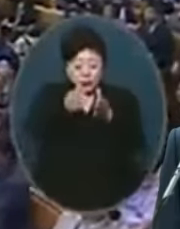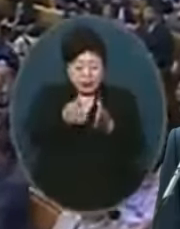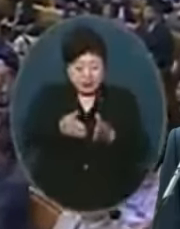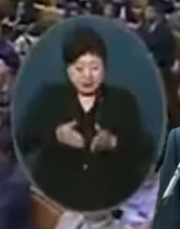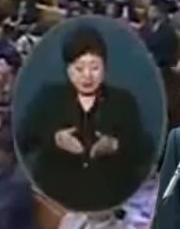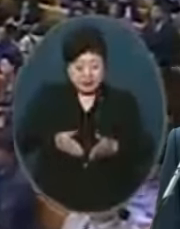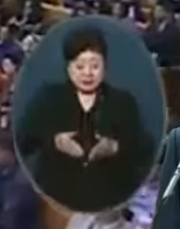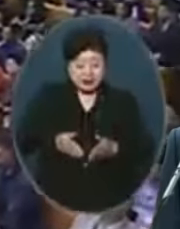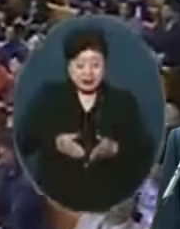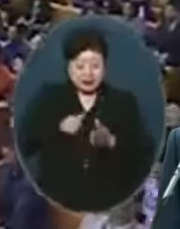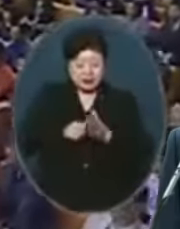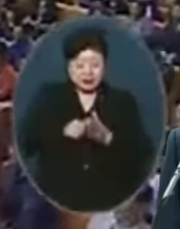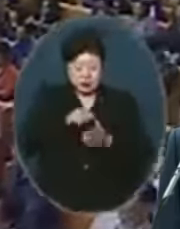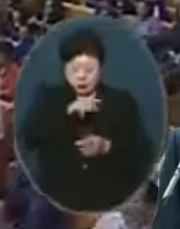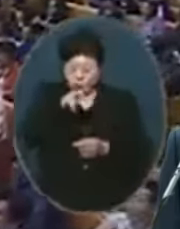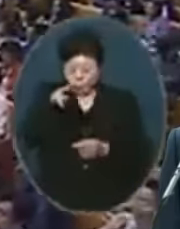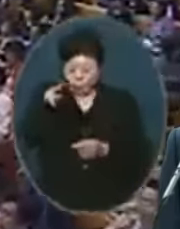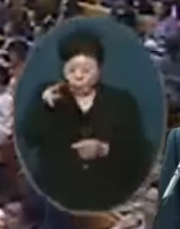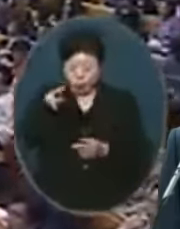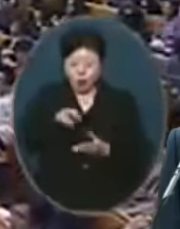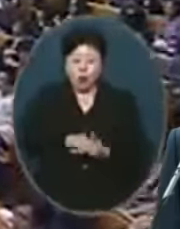통해서 사물을 바라보고